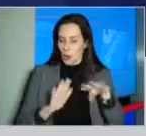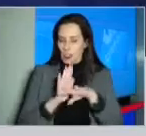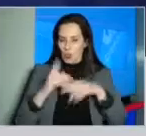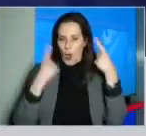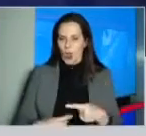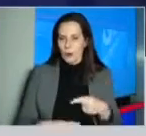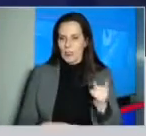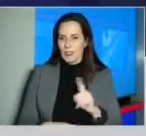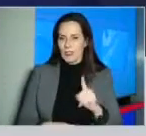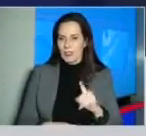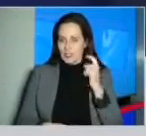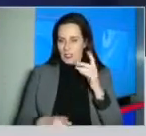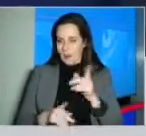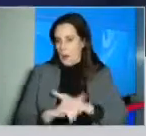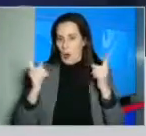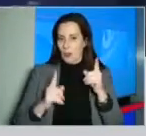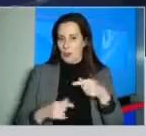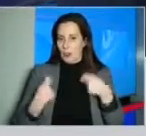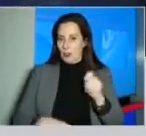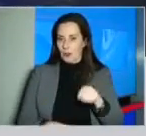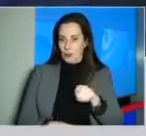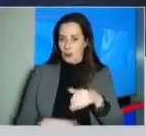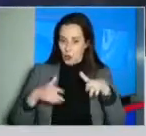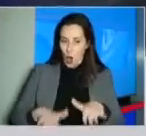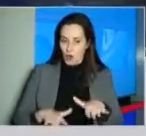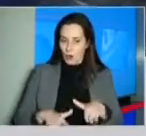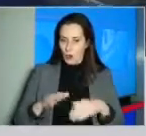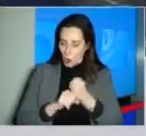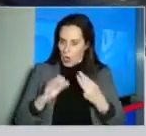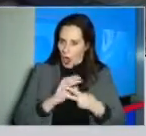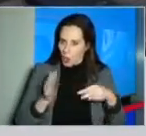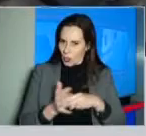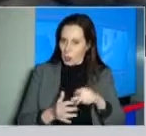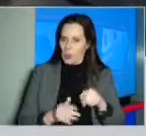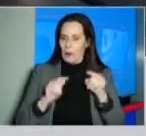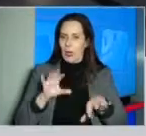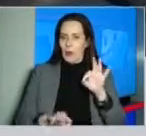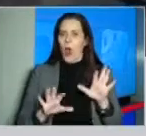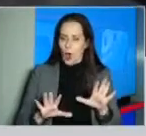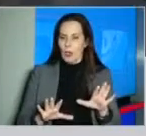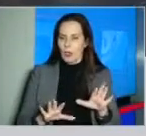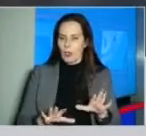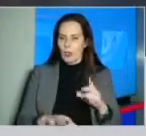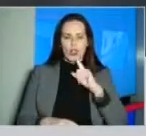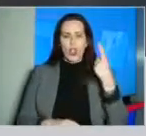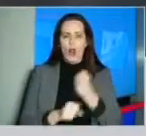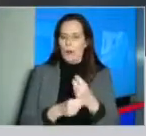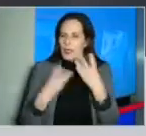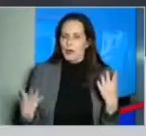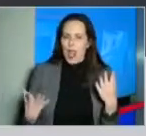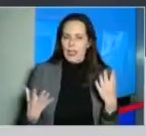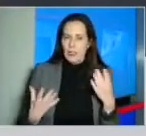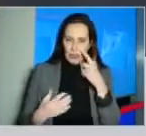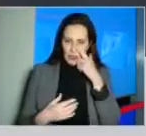היום שלנו, זה מגוחך שחברת כנסת יושבת, בונה תוכנית, עכשיו זה מגיע לבחירות, אוקיי, היא שנה עובדת על זה, מה זה משנה? אז